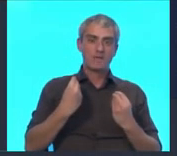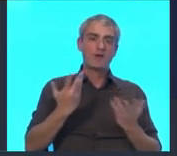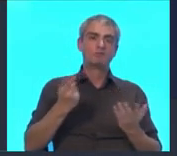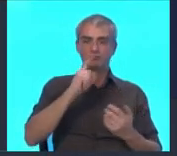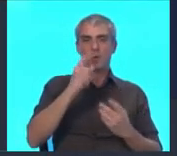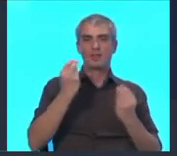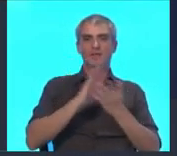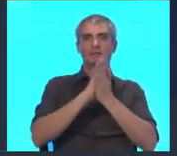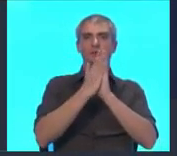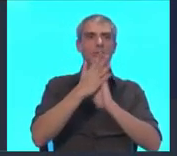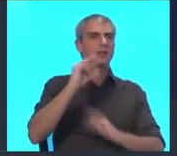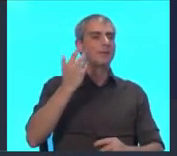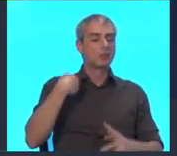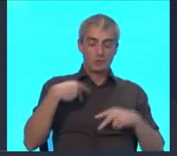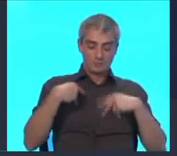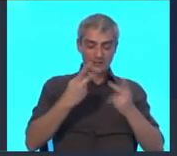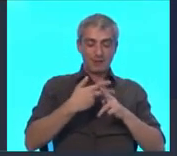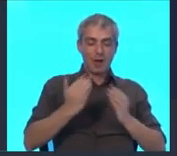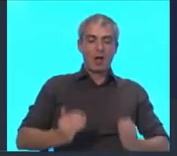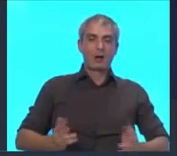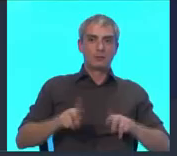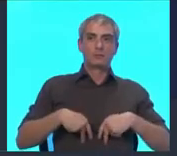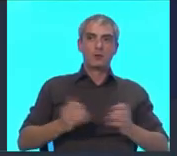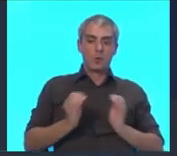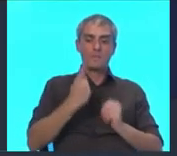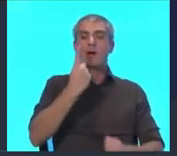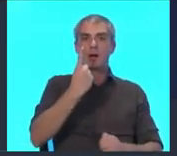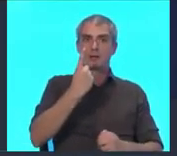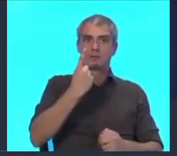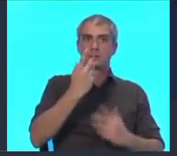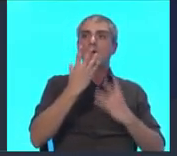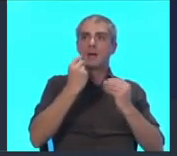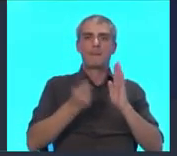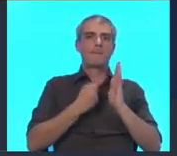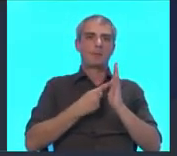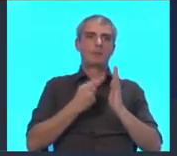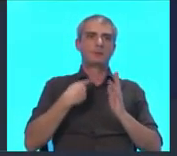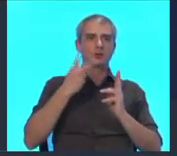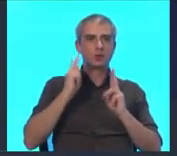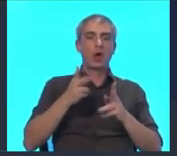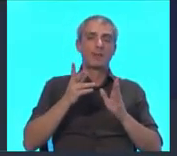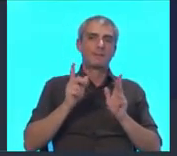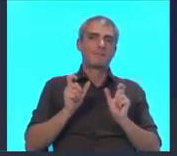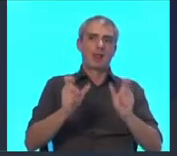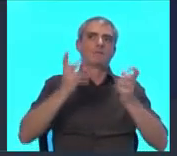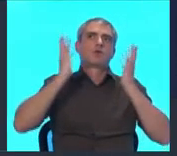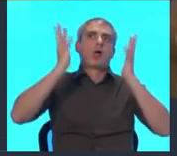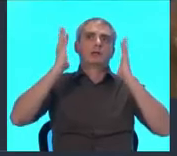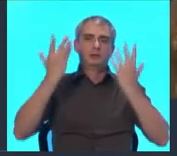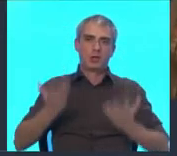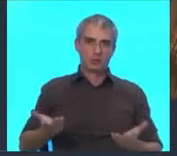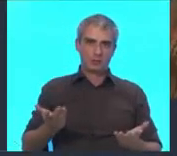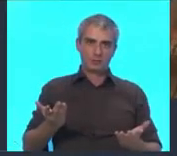ישתנו. לו היינו מחזירים רק עובר אחד, בחלק גדול מהמקרים האלה, היינו יכולים למנוע את הקטסטרופה,